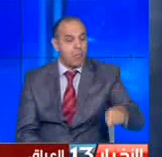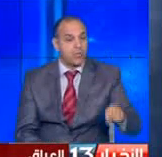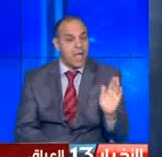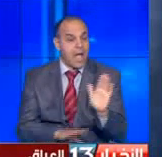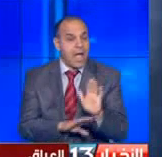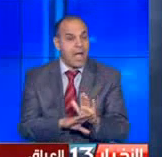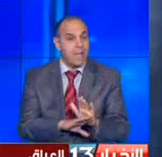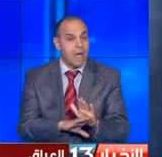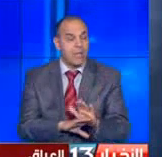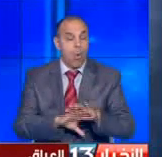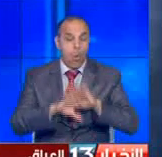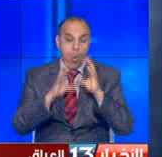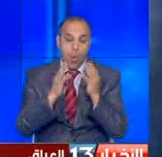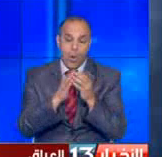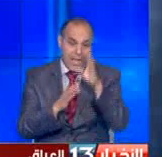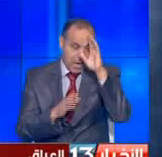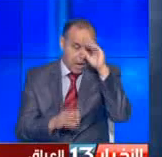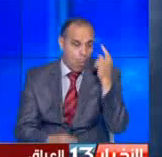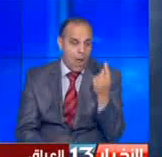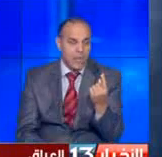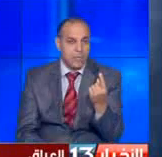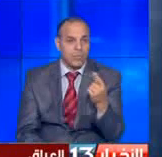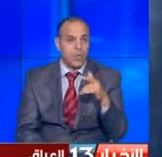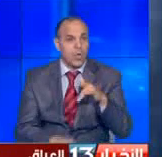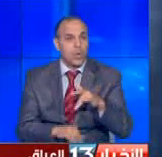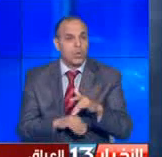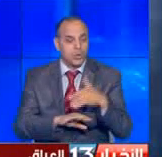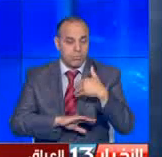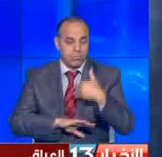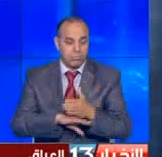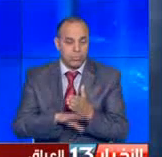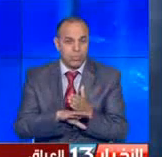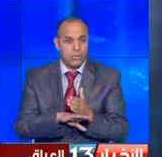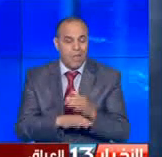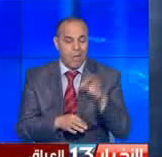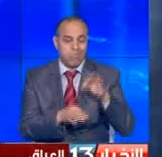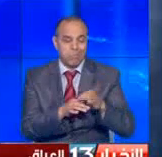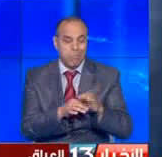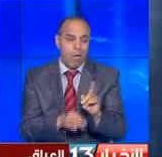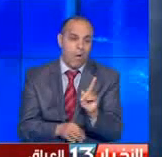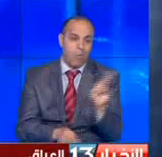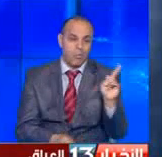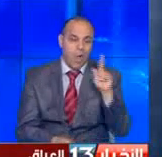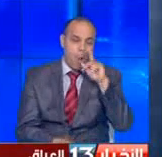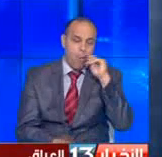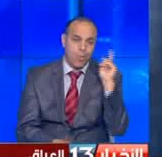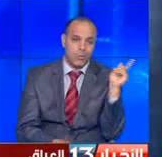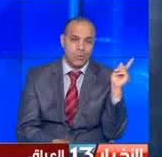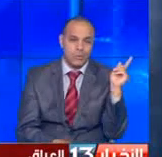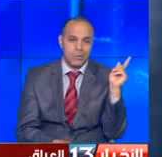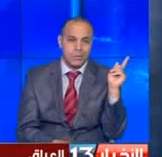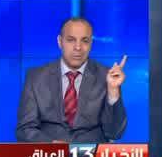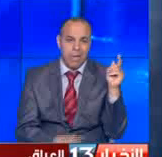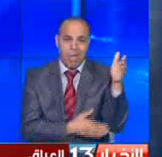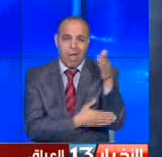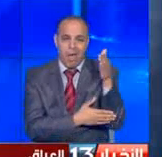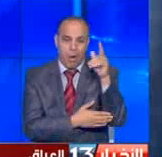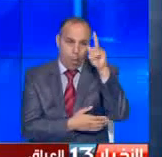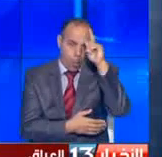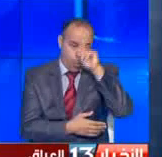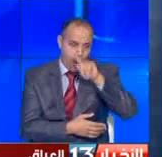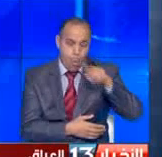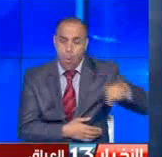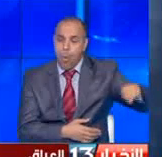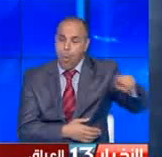وحده البلاد التي تعرضت ل خطر التقسيم بسبب الاستفتاء اصدر اوامره برفع العالم العراقي على